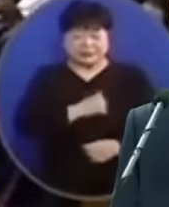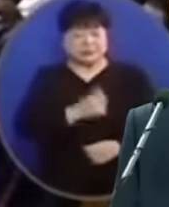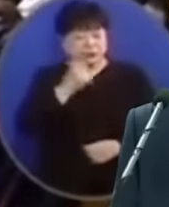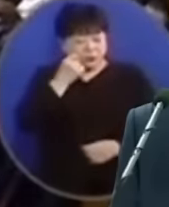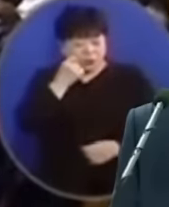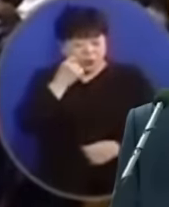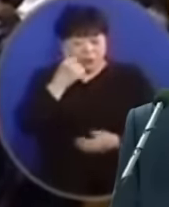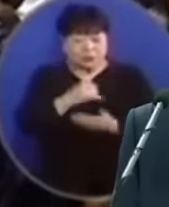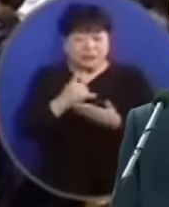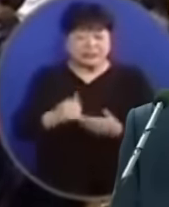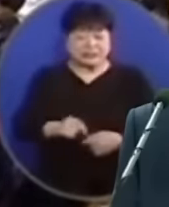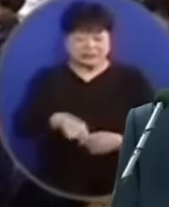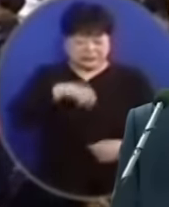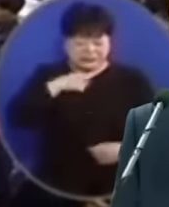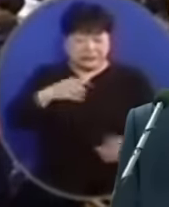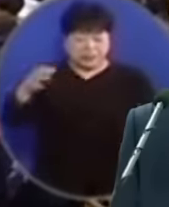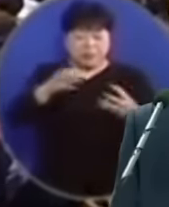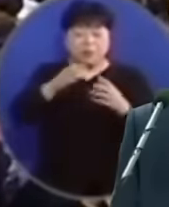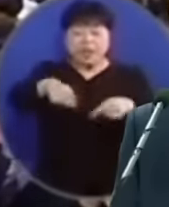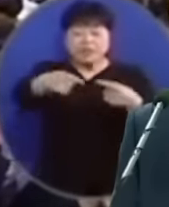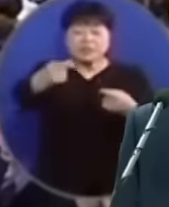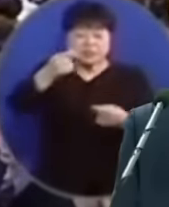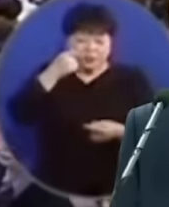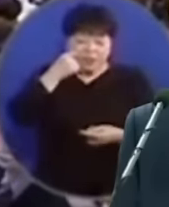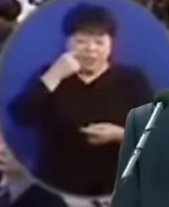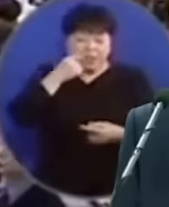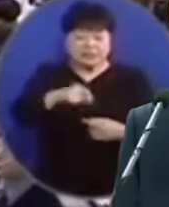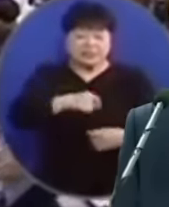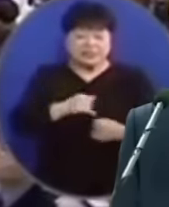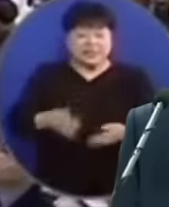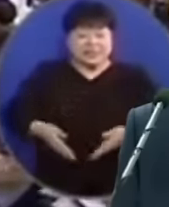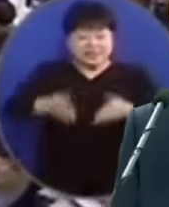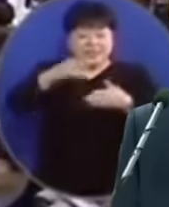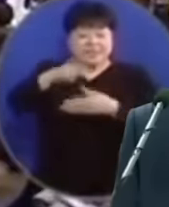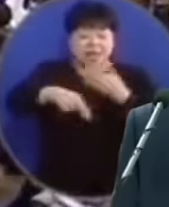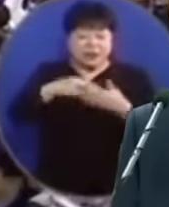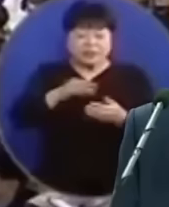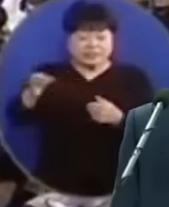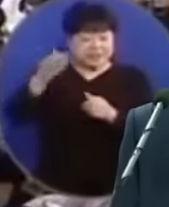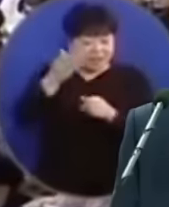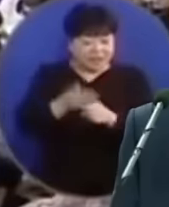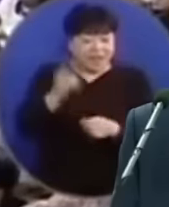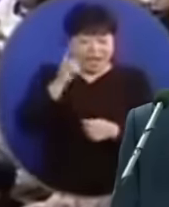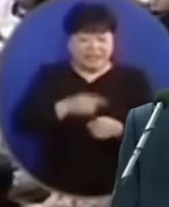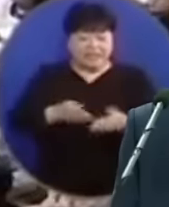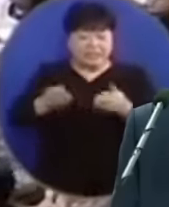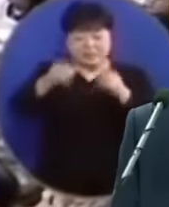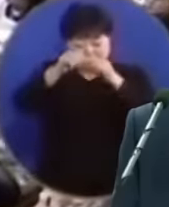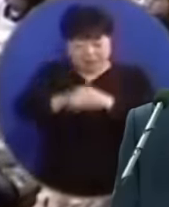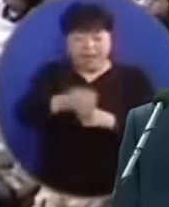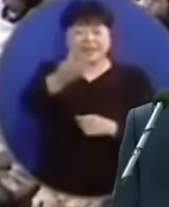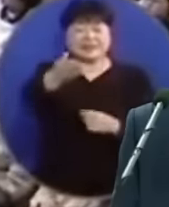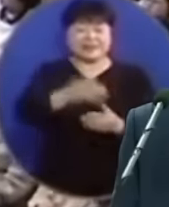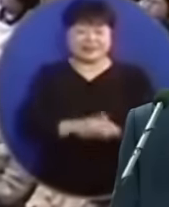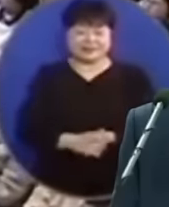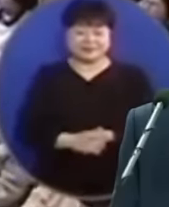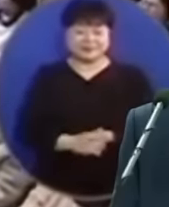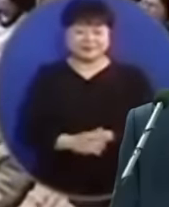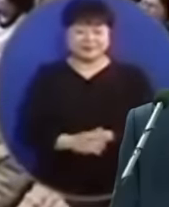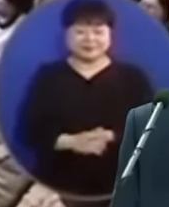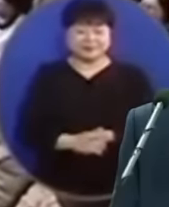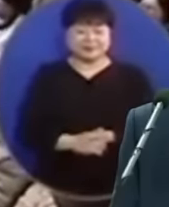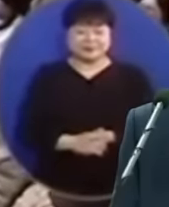못하며 죄인들이 의인의 모임에 들지 못하리로다. 무릇 의인의 길은 야훼께서 인정하시나 악인의 길은 망한다고 말한